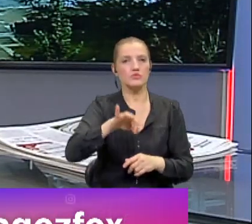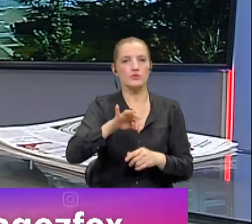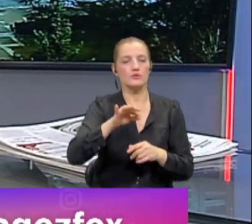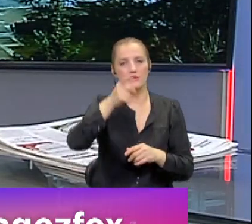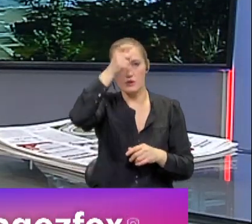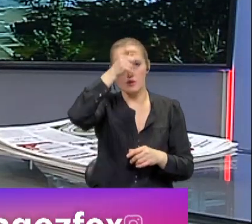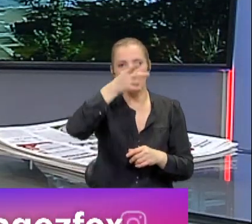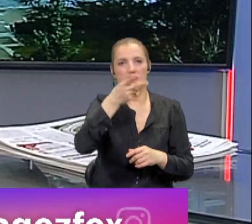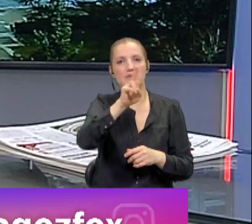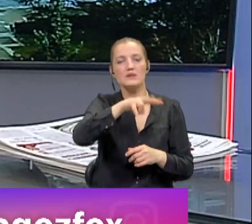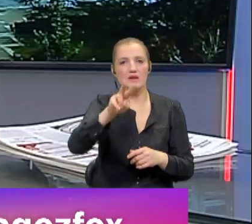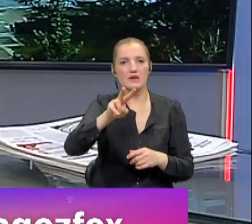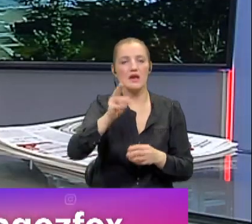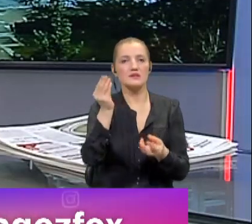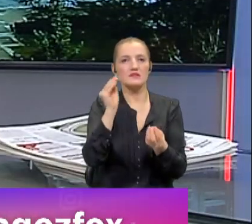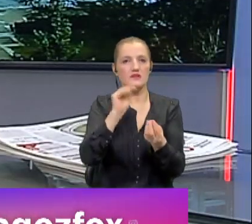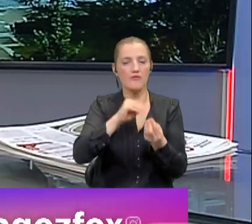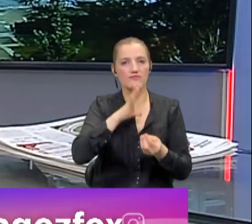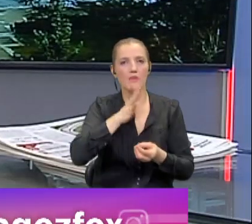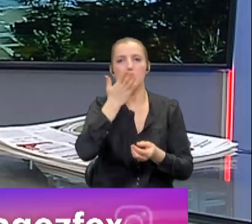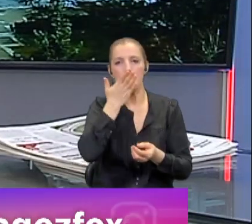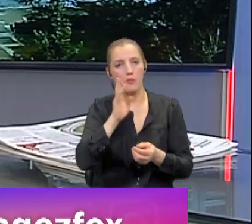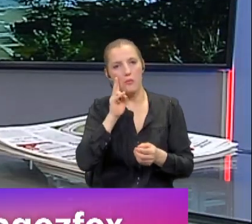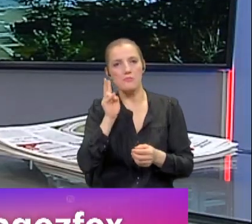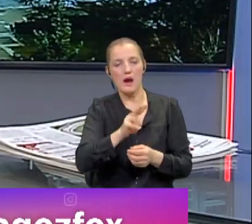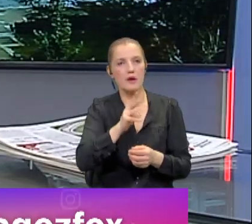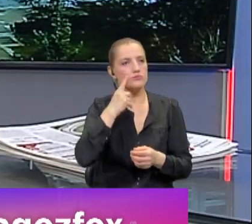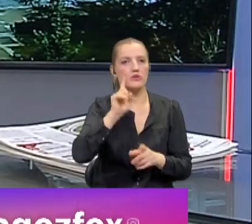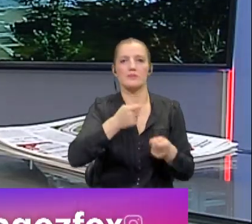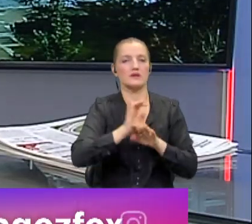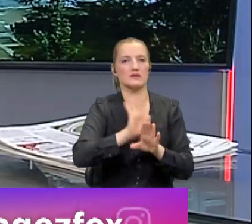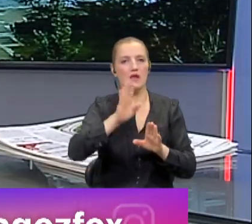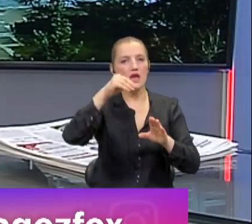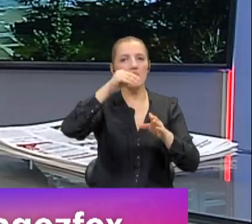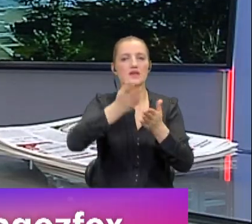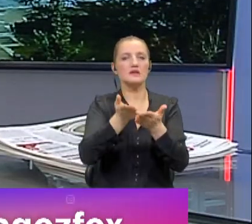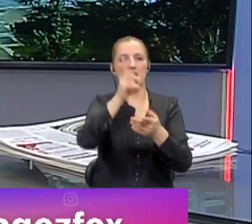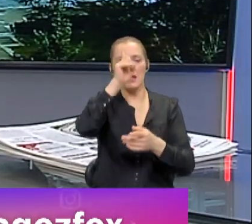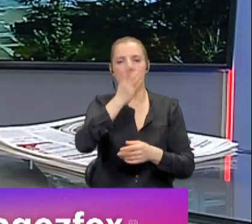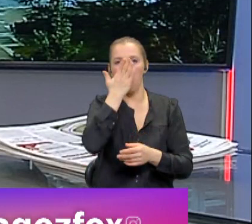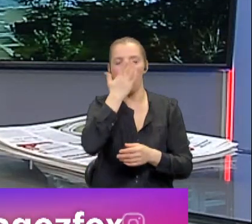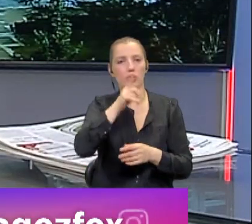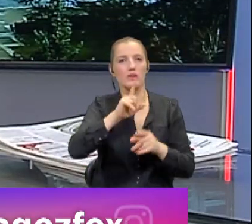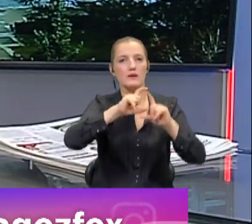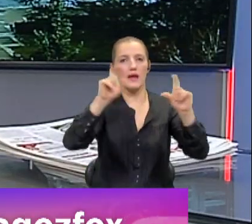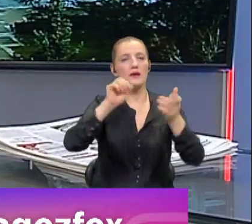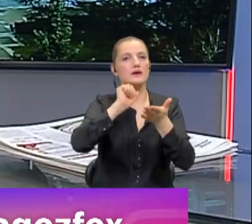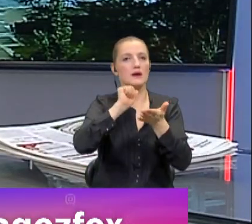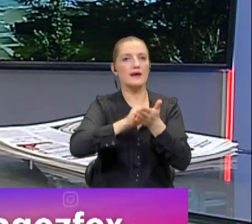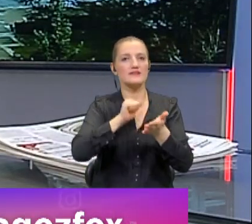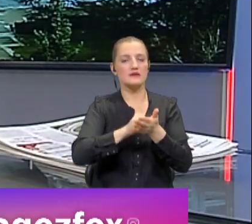2022 yılında herhangi bir zam var mı yok mu ilk sayfasında göremezsiniz belki içeride bir yerlerde yazmışlardır ama